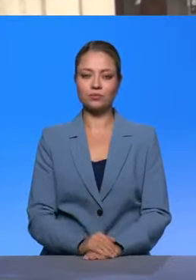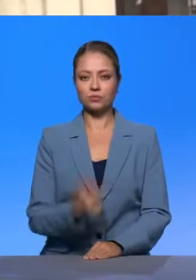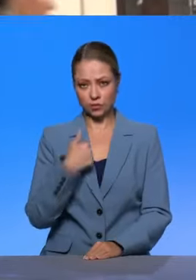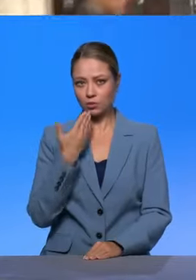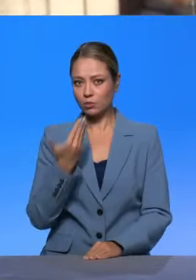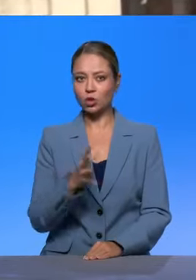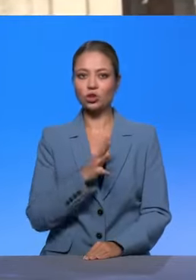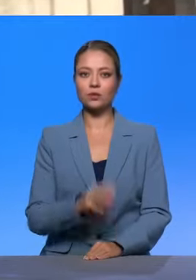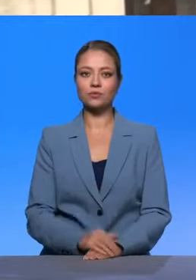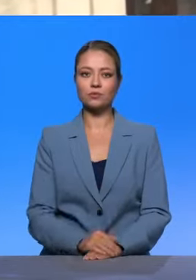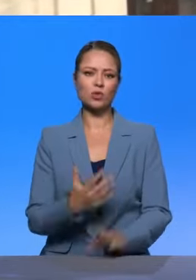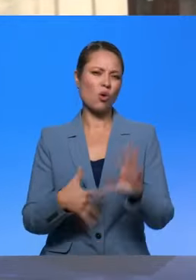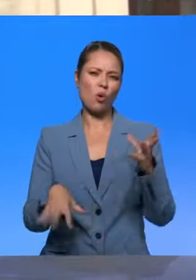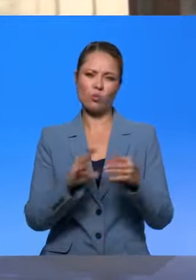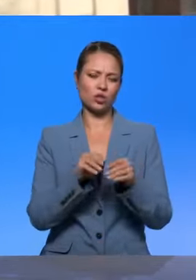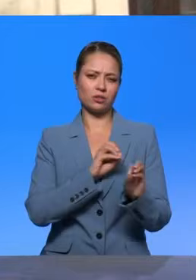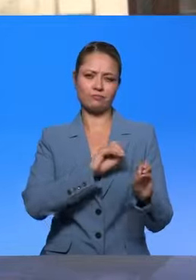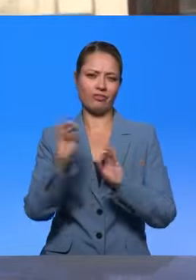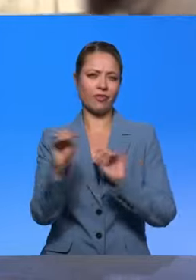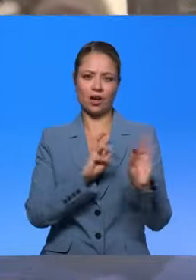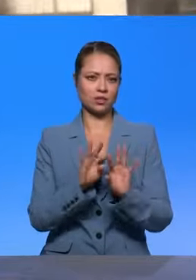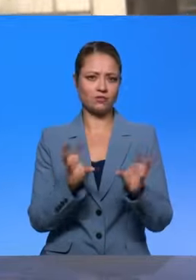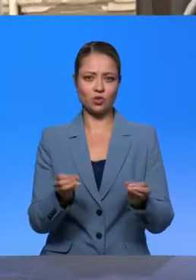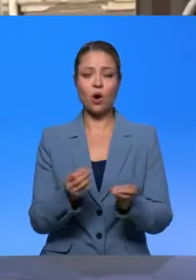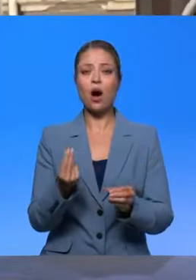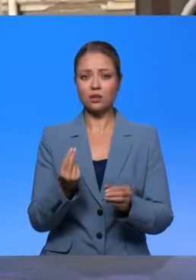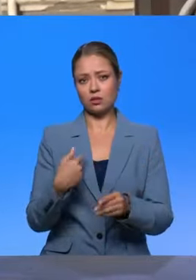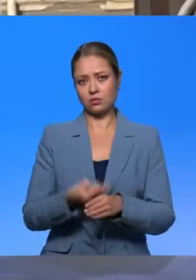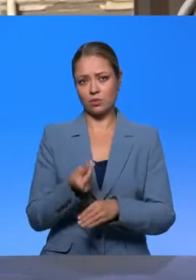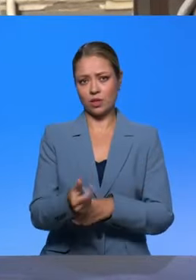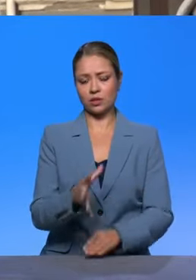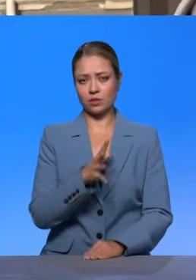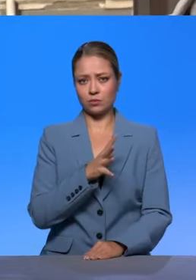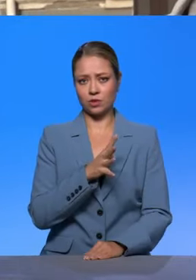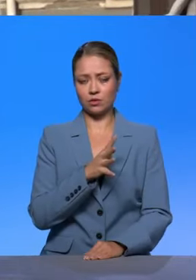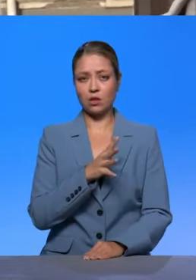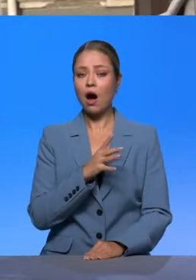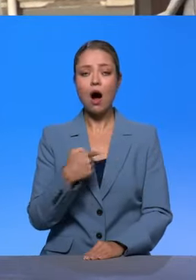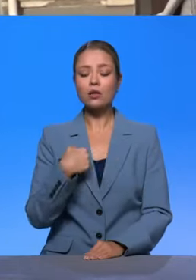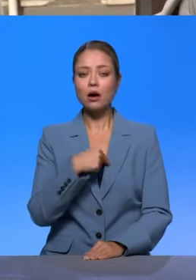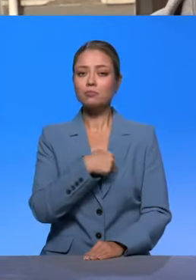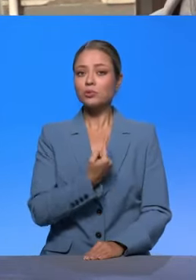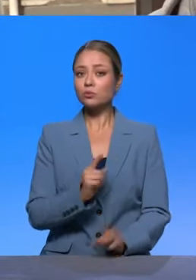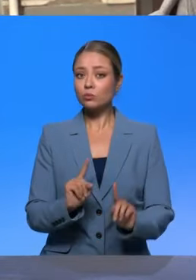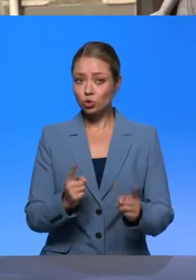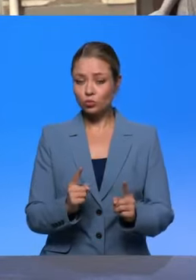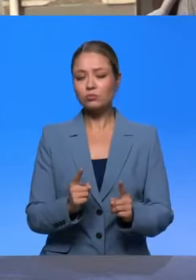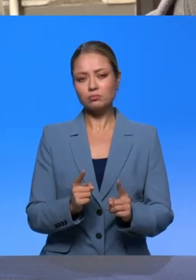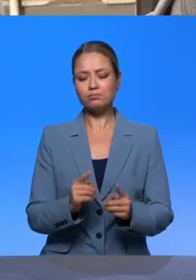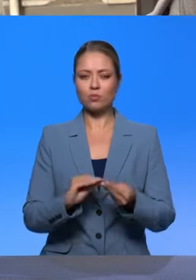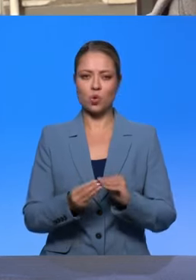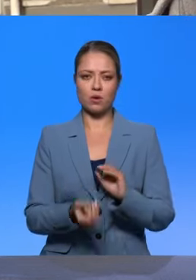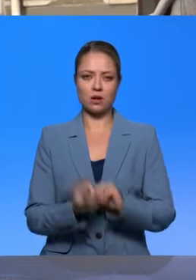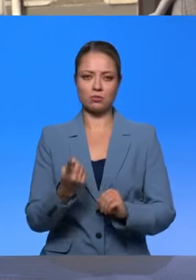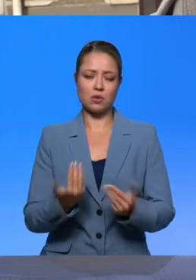Обращалась. Ну, общие фразы. Сказали мне, да и все. А деньги я заплатила. Что толкнуло? Ну, наверное, все-таки проблемы.